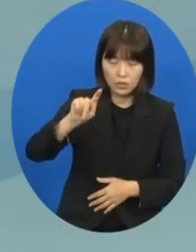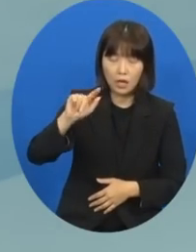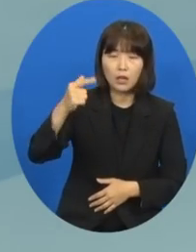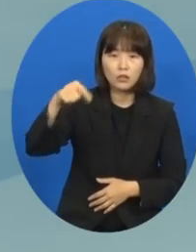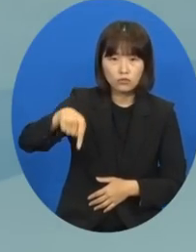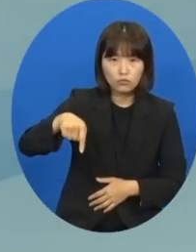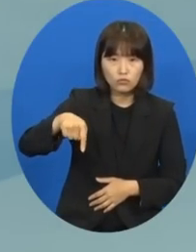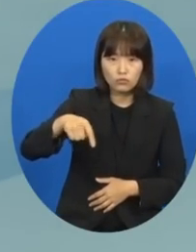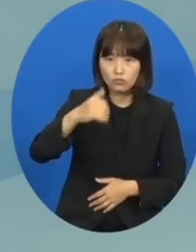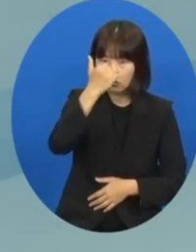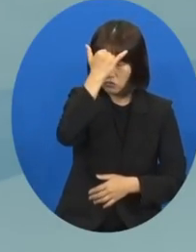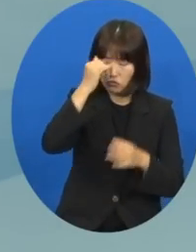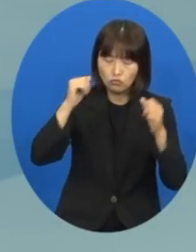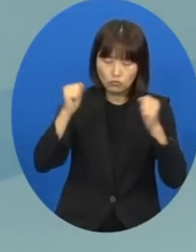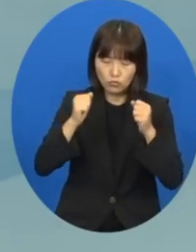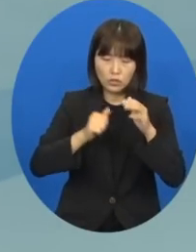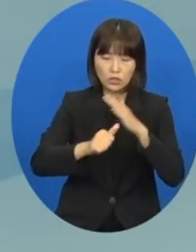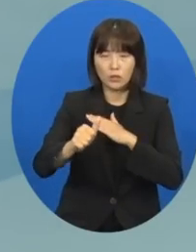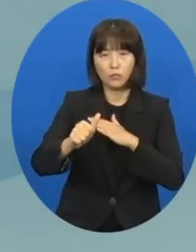선수가 됐습니다.